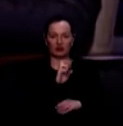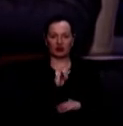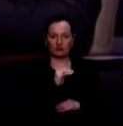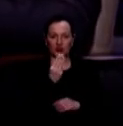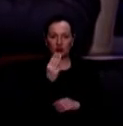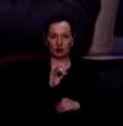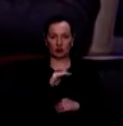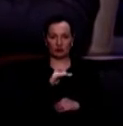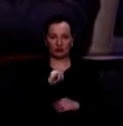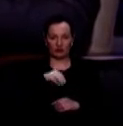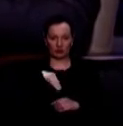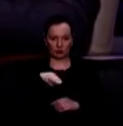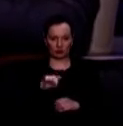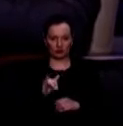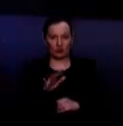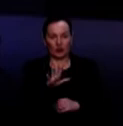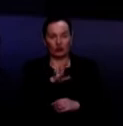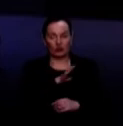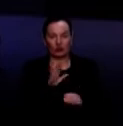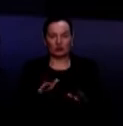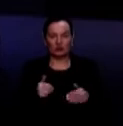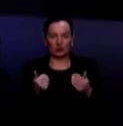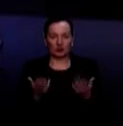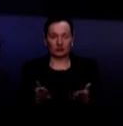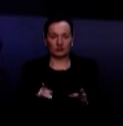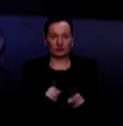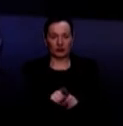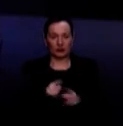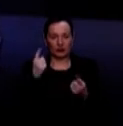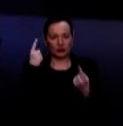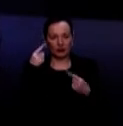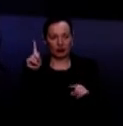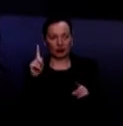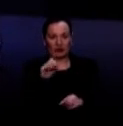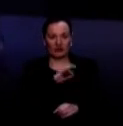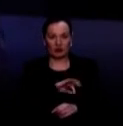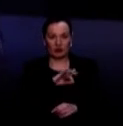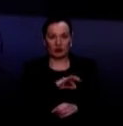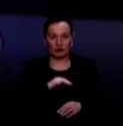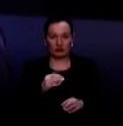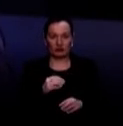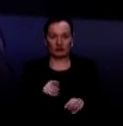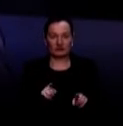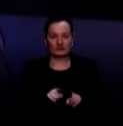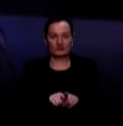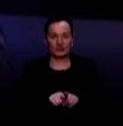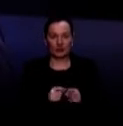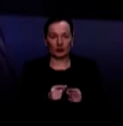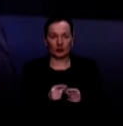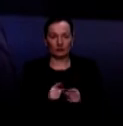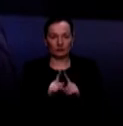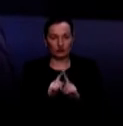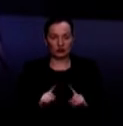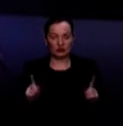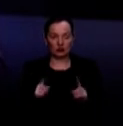І була запропонована така ідея, використовуючи такі от речі, таку родзинку Полтавської області,